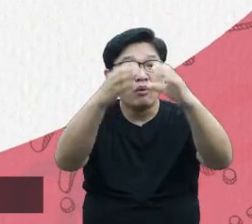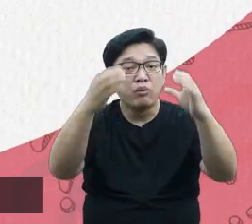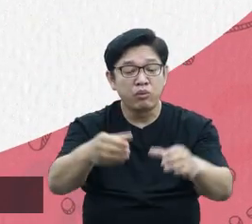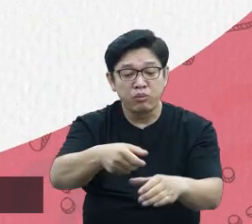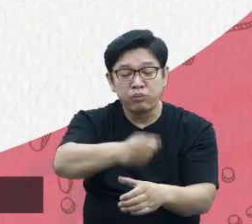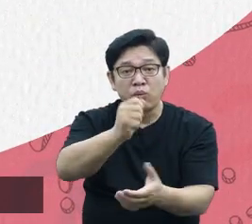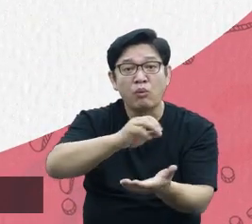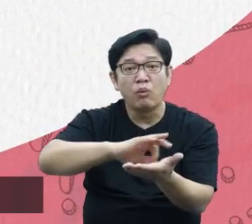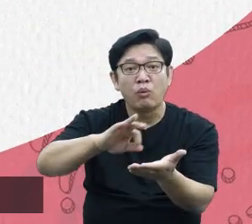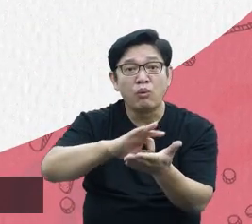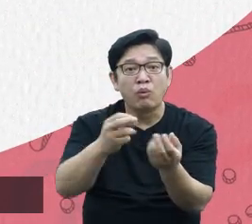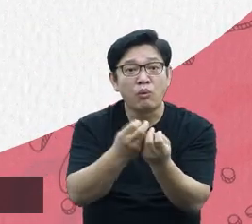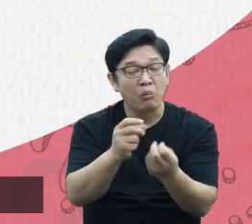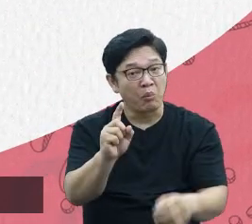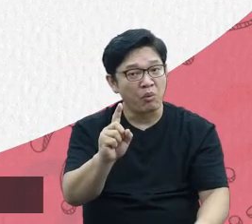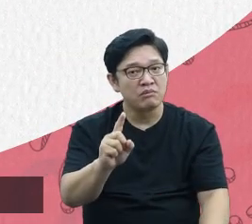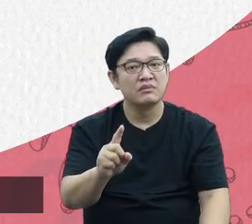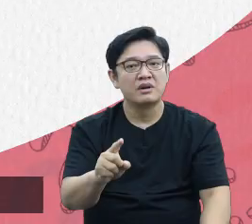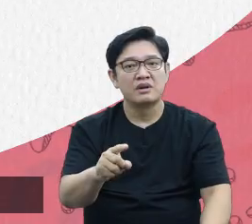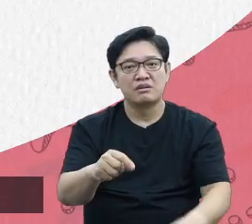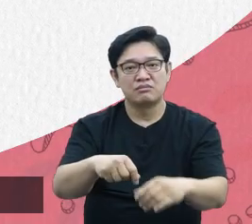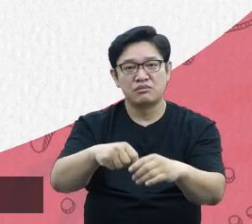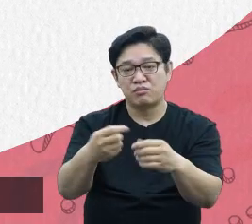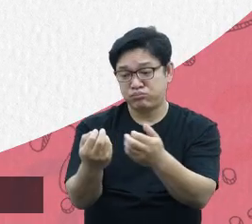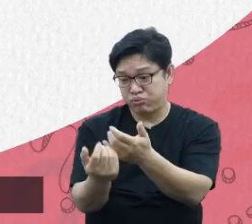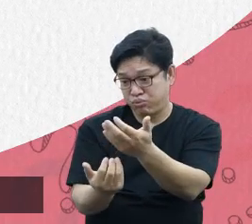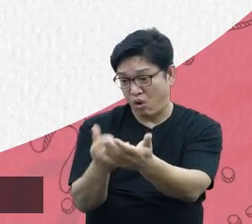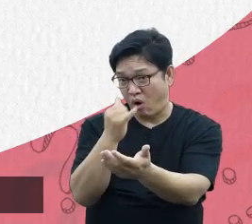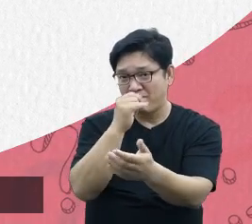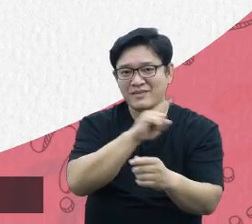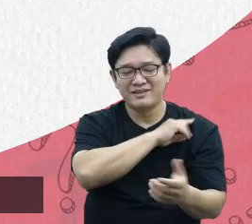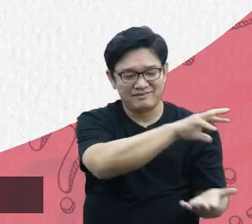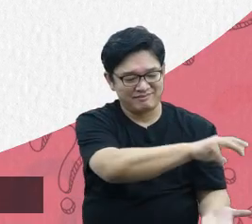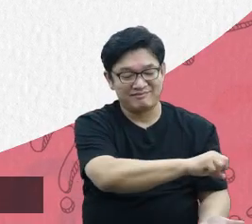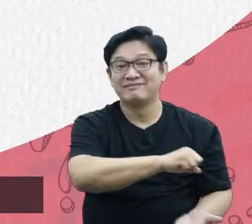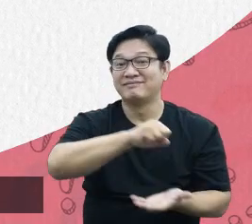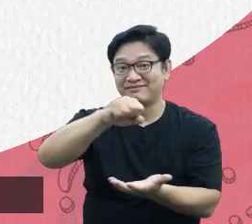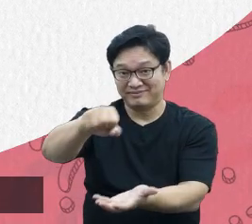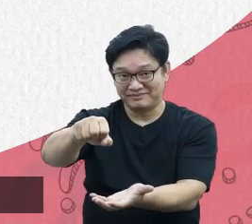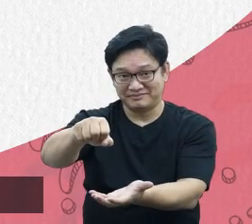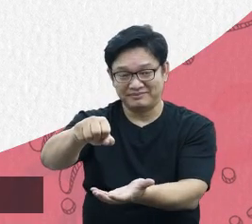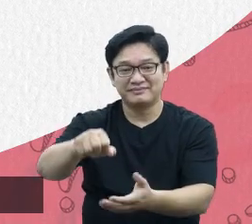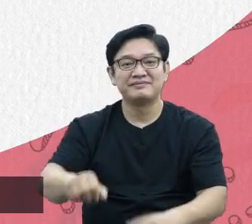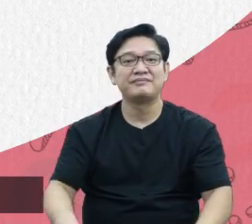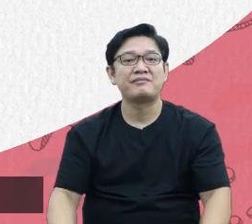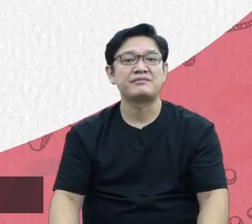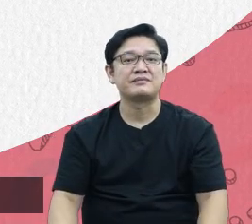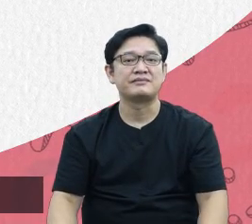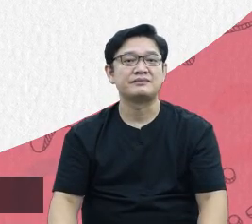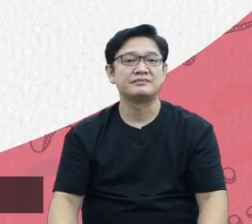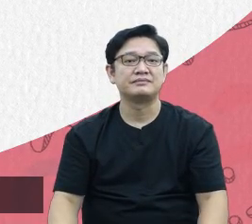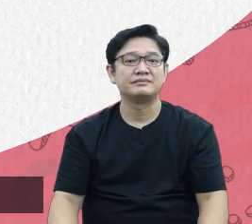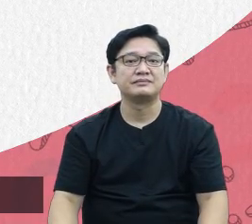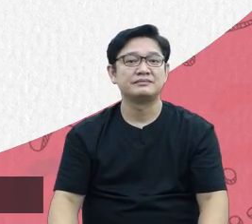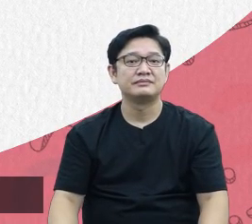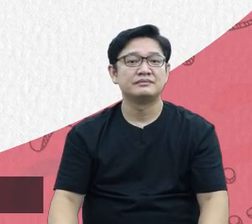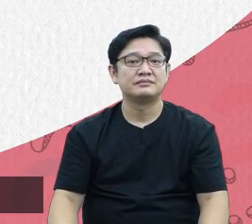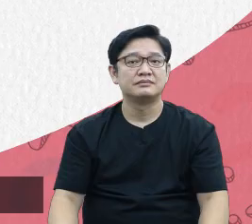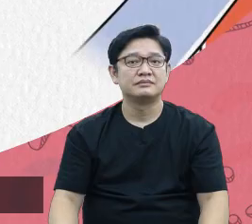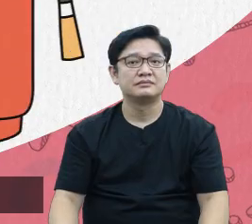그럼 소화기 사용법을 알아볼까요? 첫째, 소화기를 불이 난 장소로 가져갑니다.